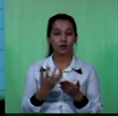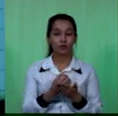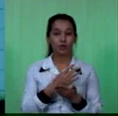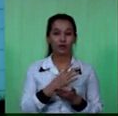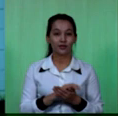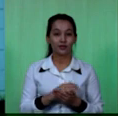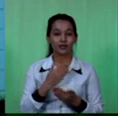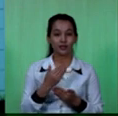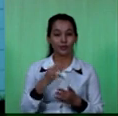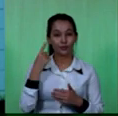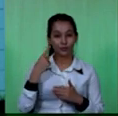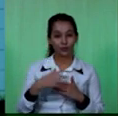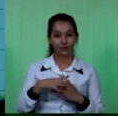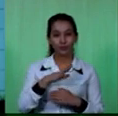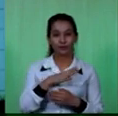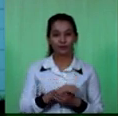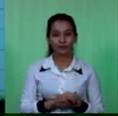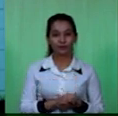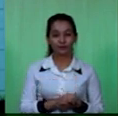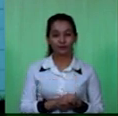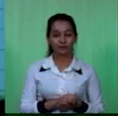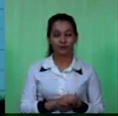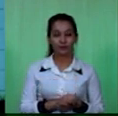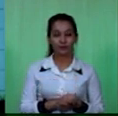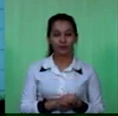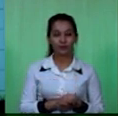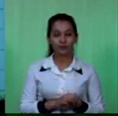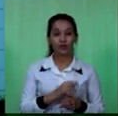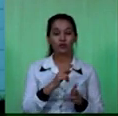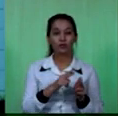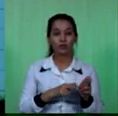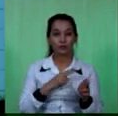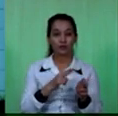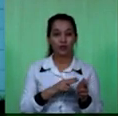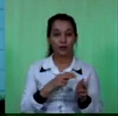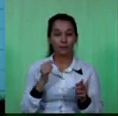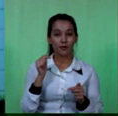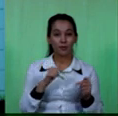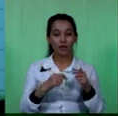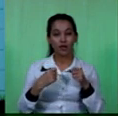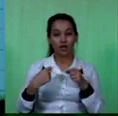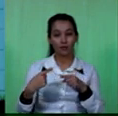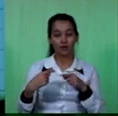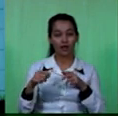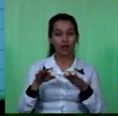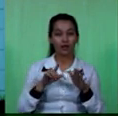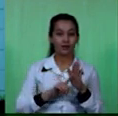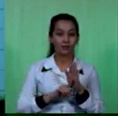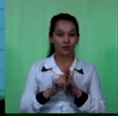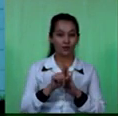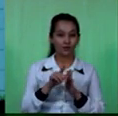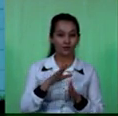oldik. Sizlarga tushunarli bo'ldimi? Demak, ushbu teplovozlarimiz bir-biriga qarama-qarshi tomonga